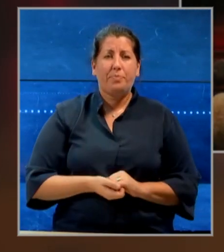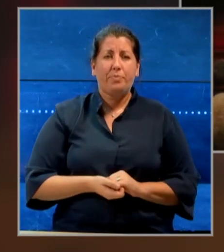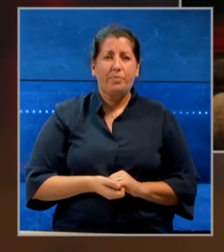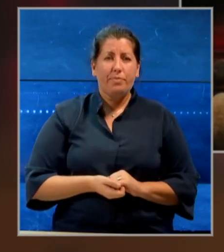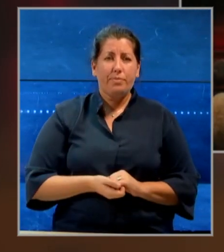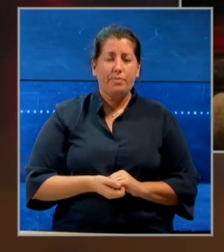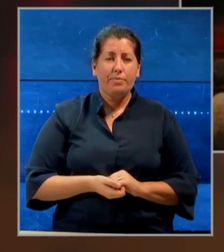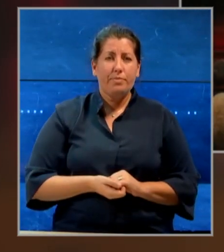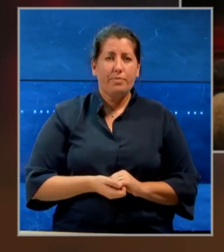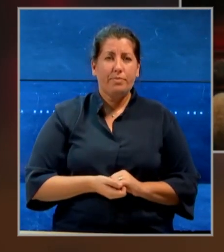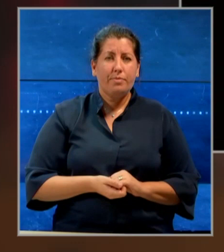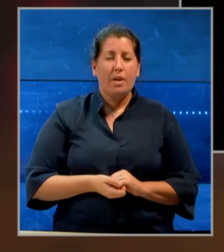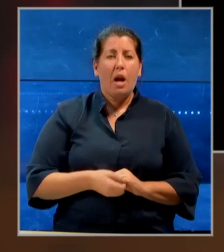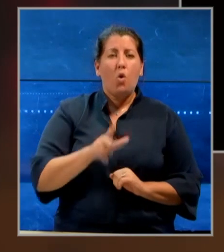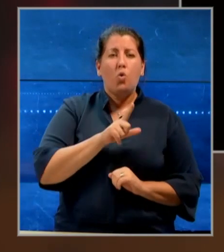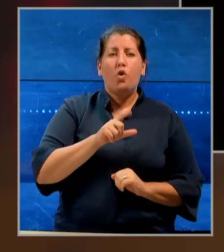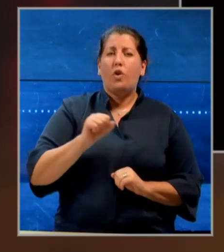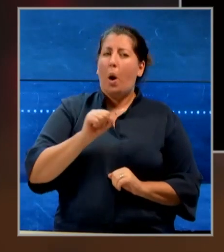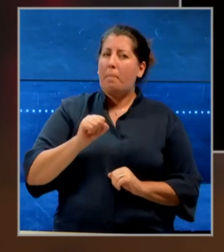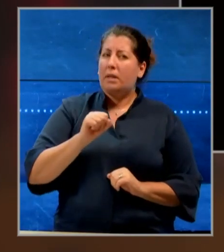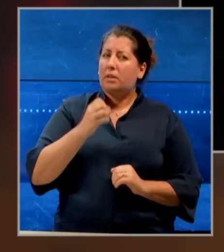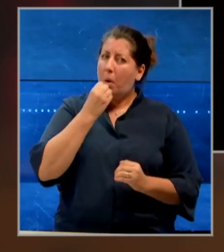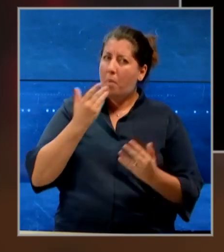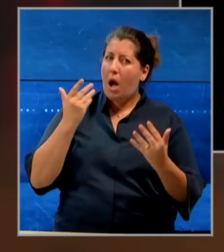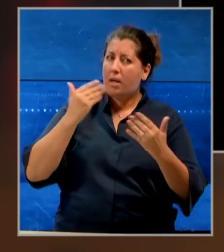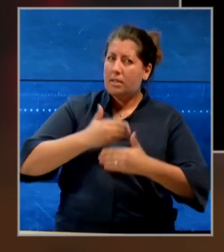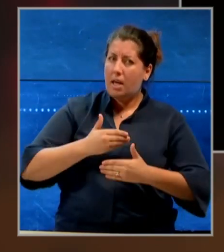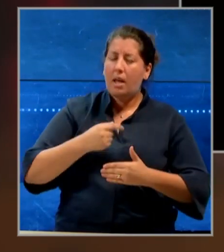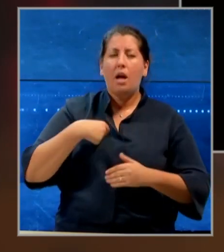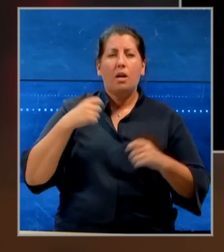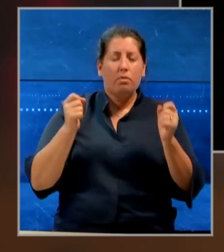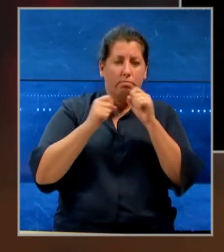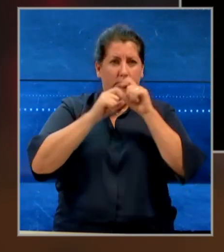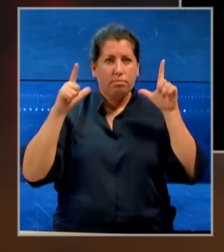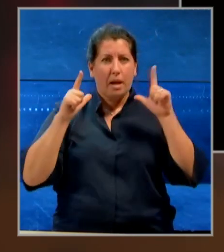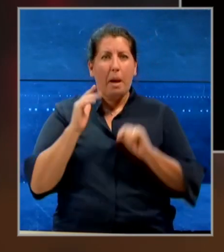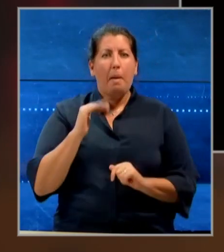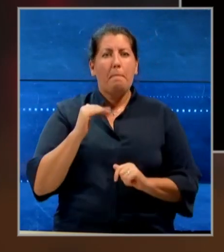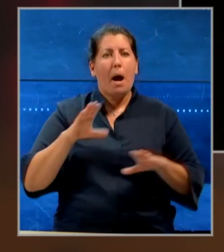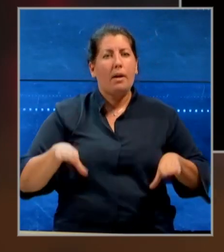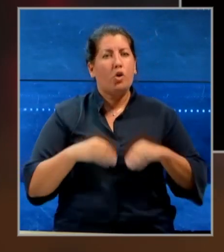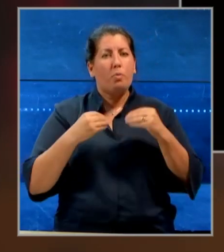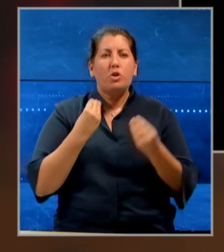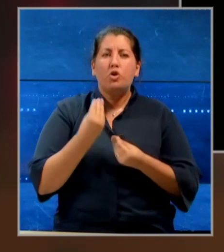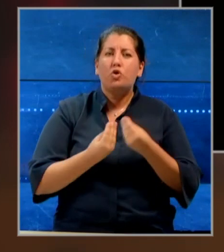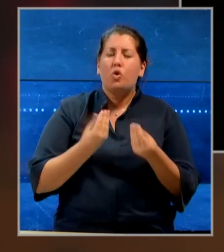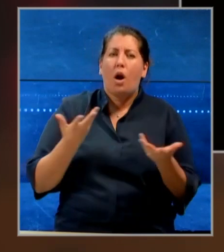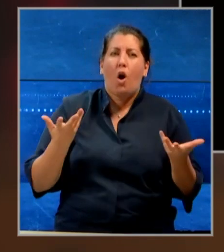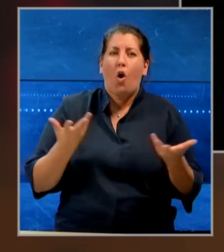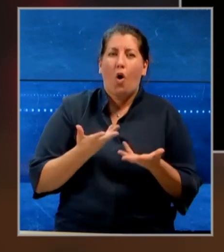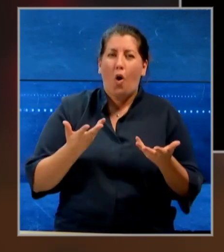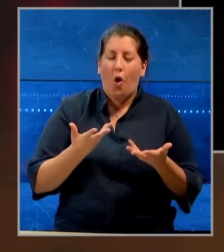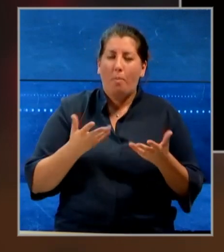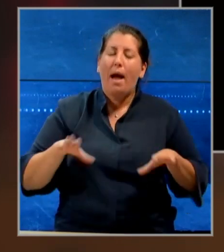buonasera. Io sono rimasto molto sorpreso di come il Bari ha iniziato a giocare in questo campionato, perché ero